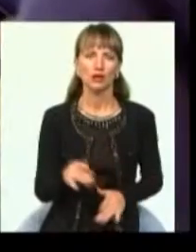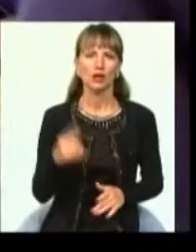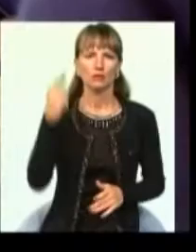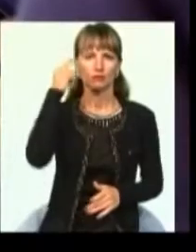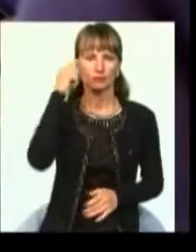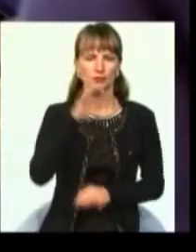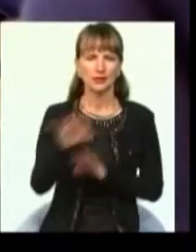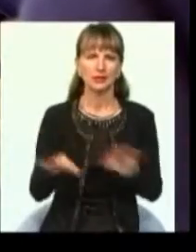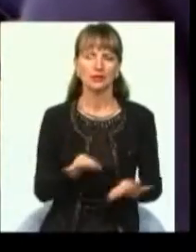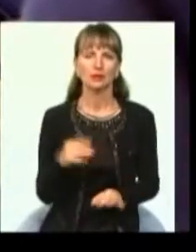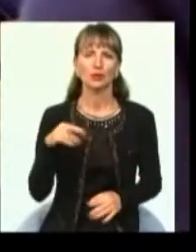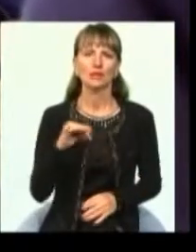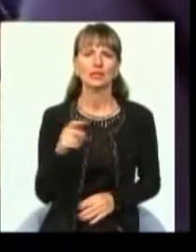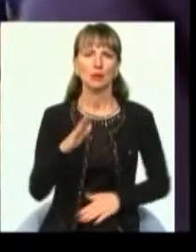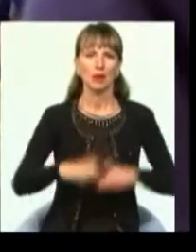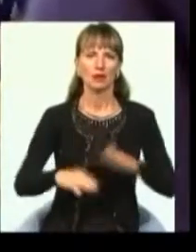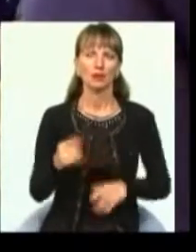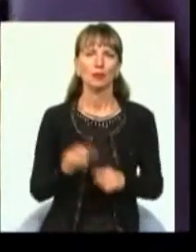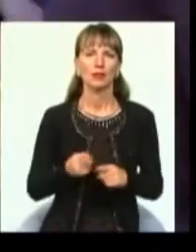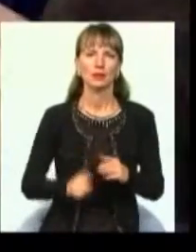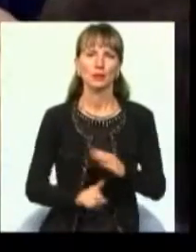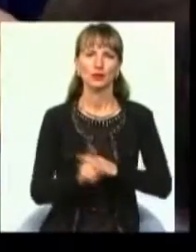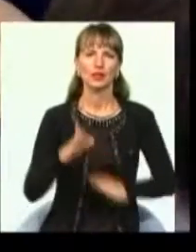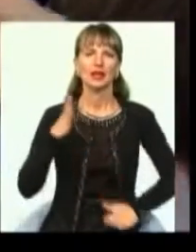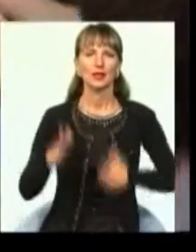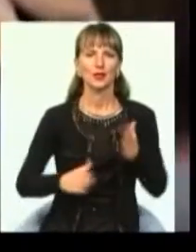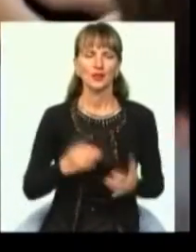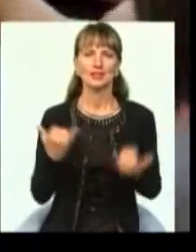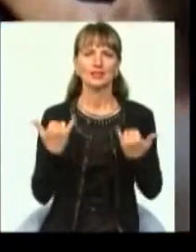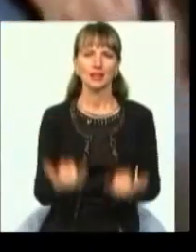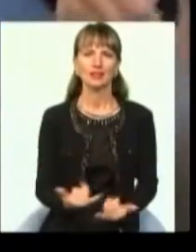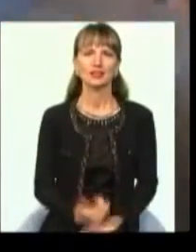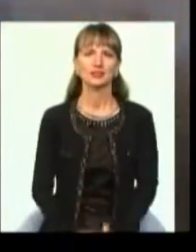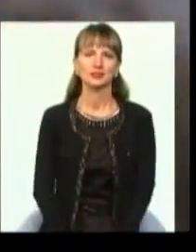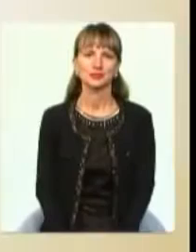та уваги приходять із практикою. Тож починайте тренуватися вже зараз.